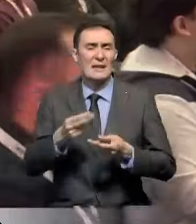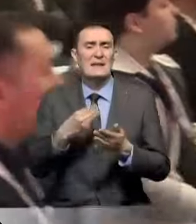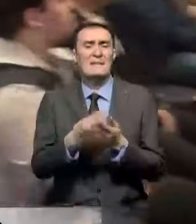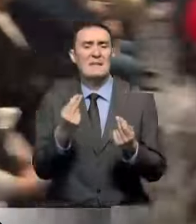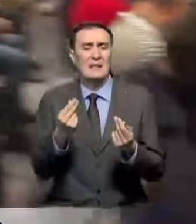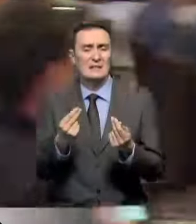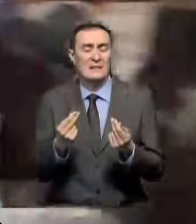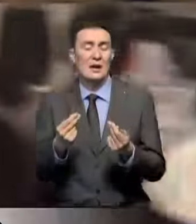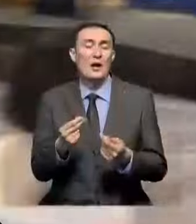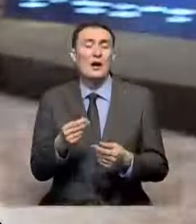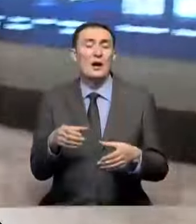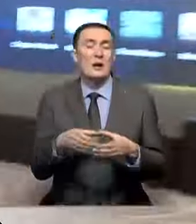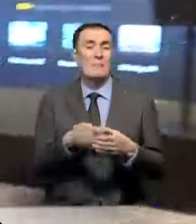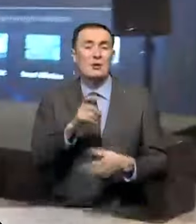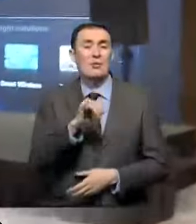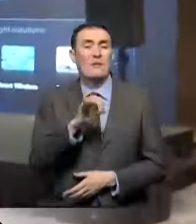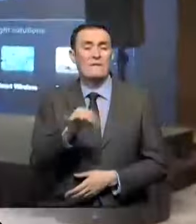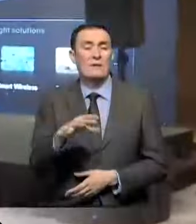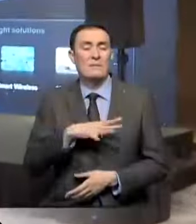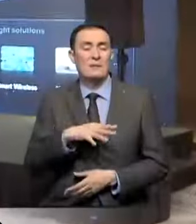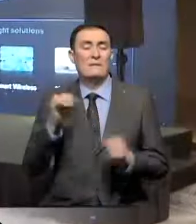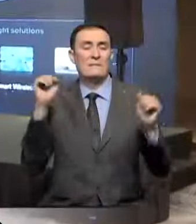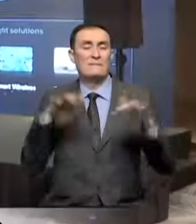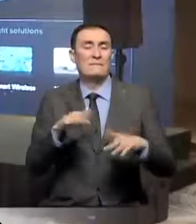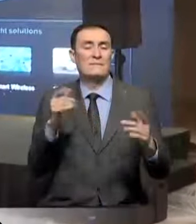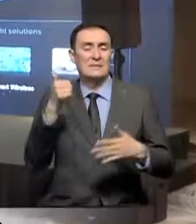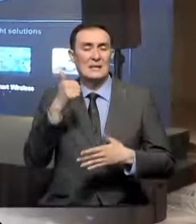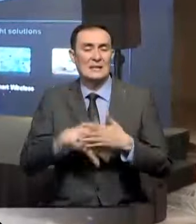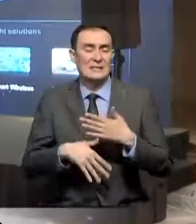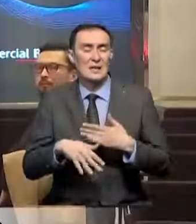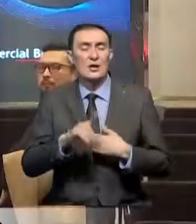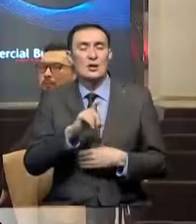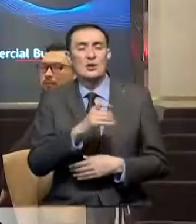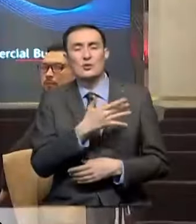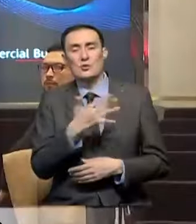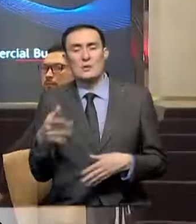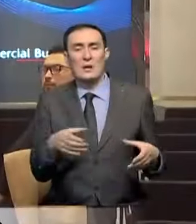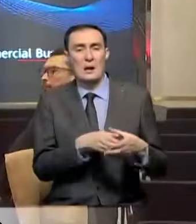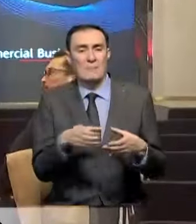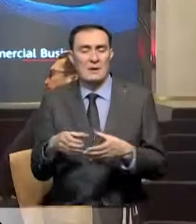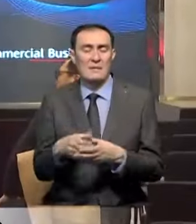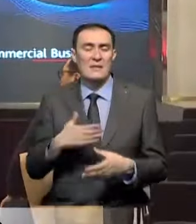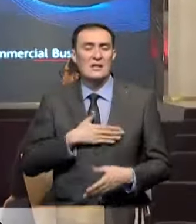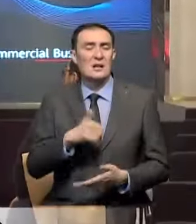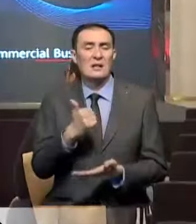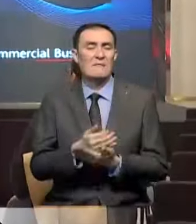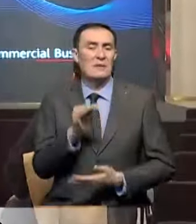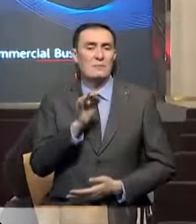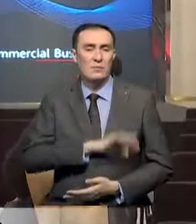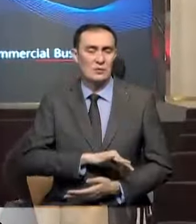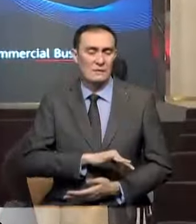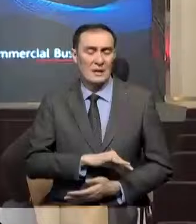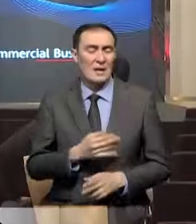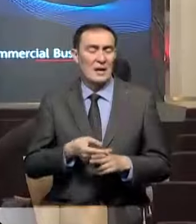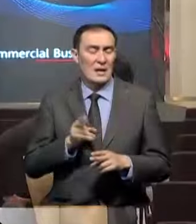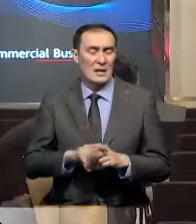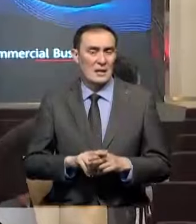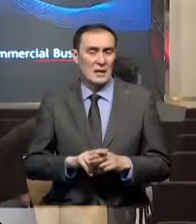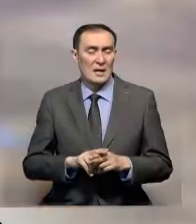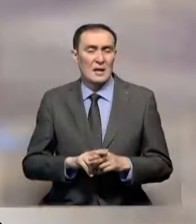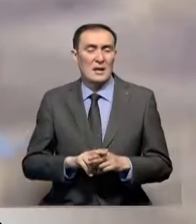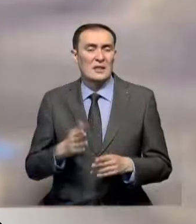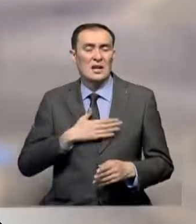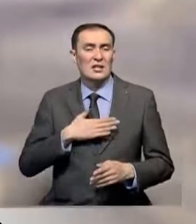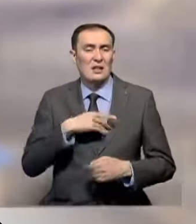финансы Huawei собрал в столице больше сотни партнёров са наше преимущество коне первое